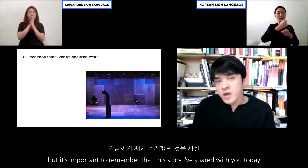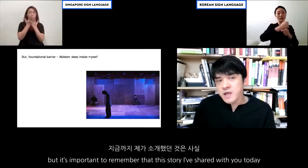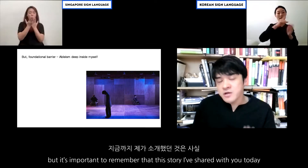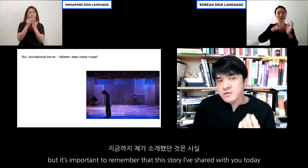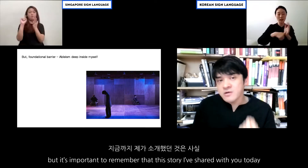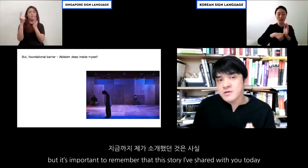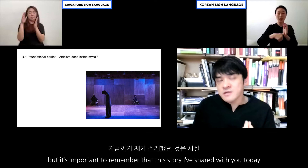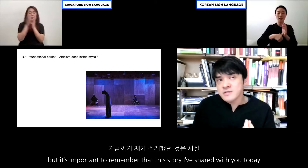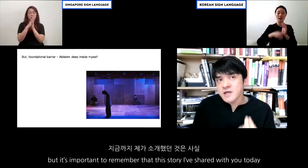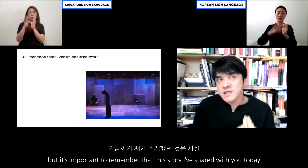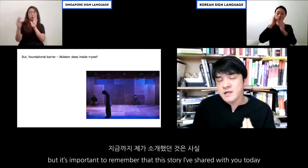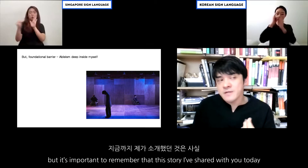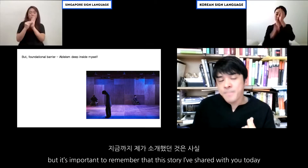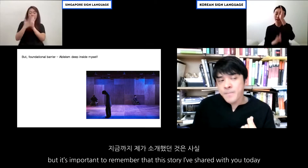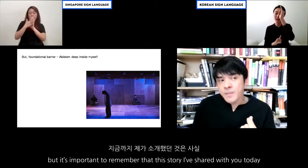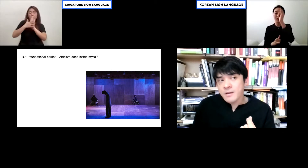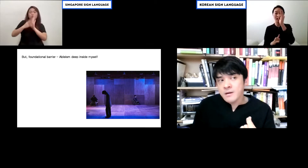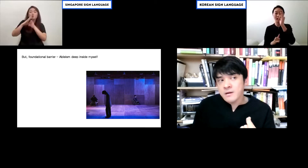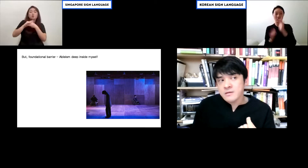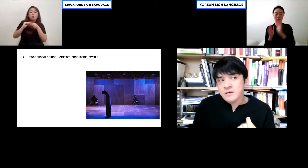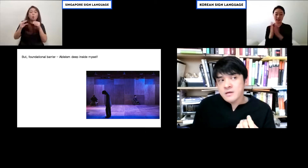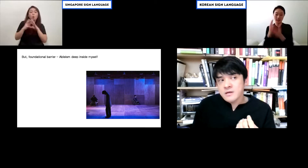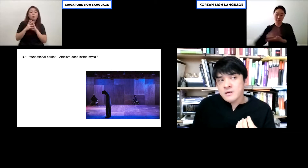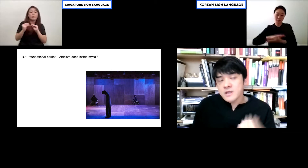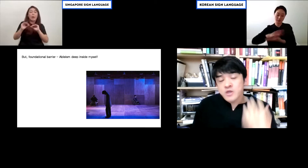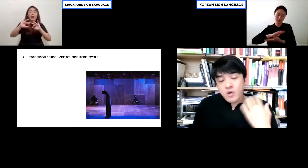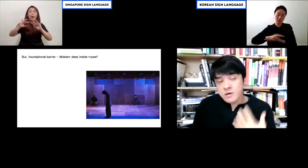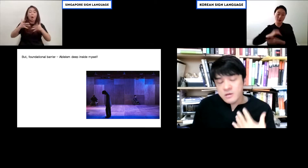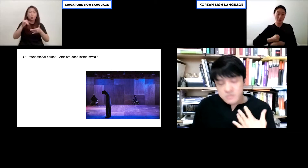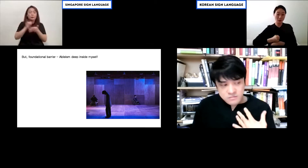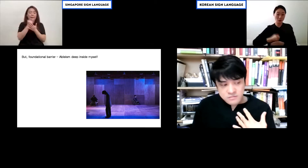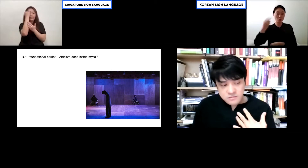지금까지 제가 소개해드렸던 것은 사실